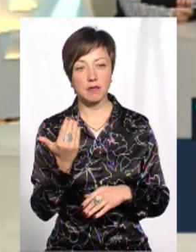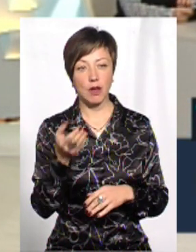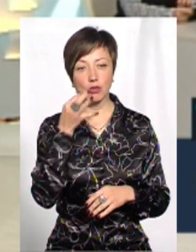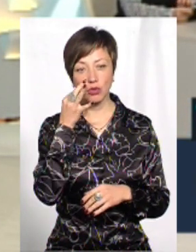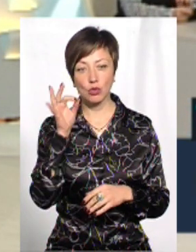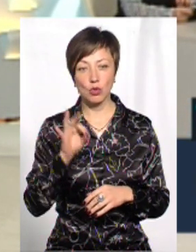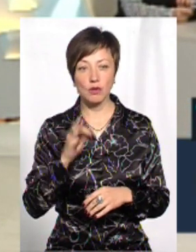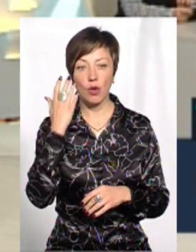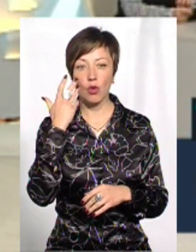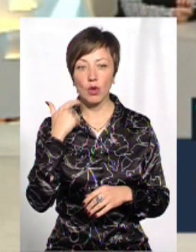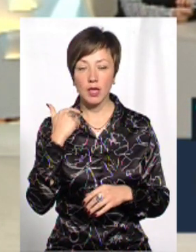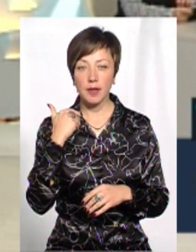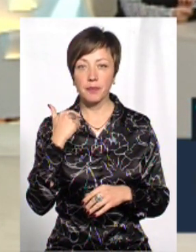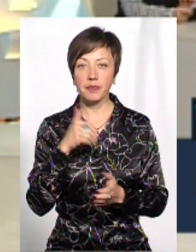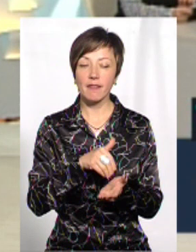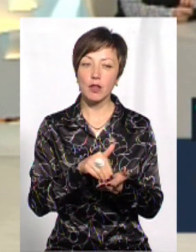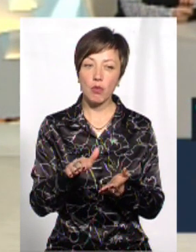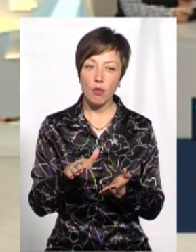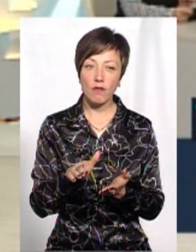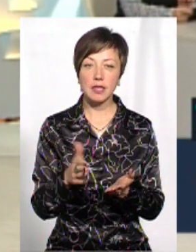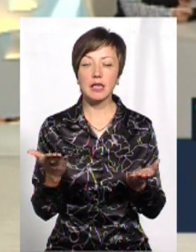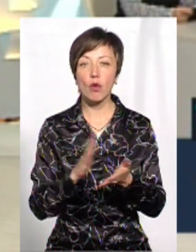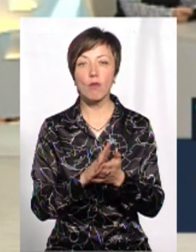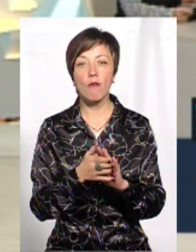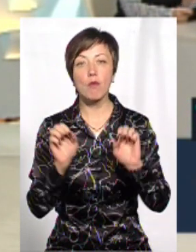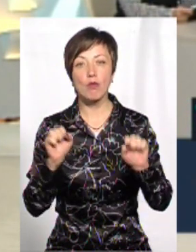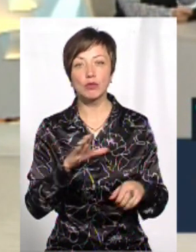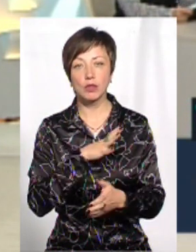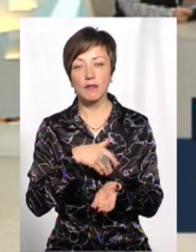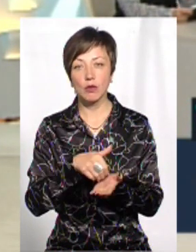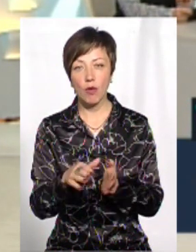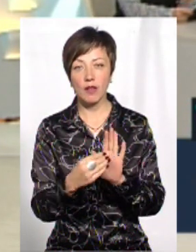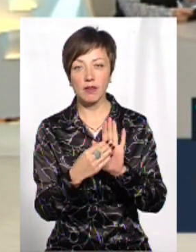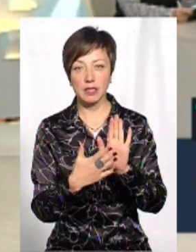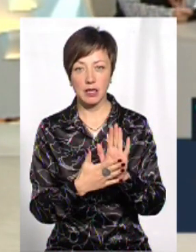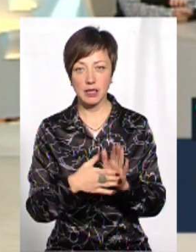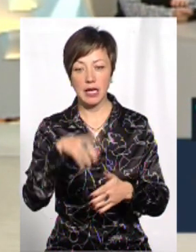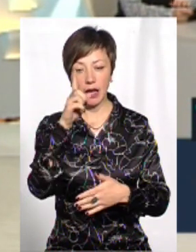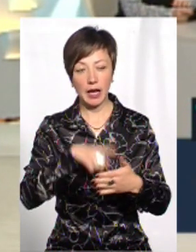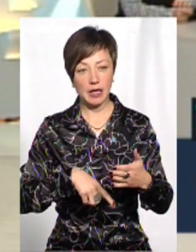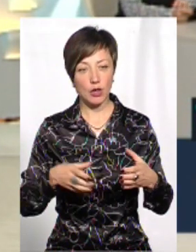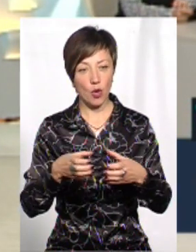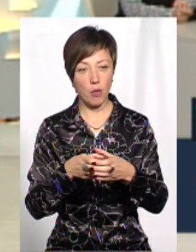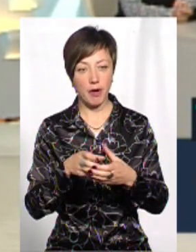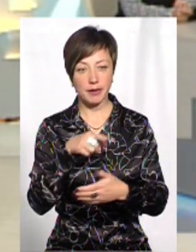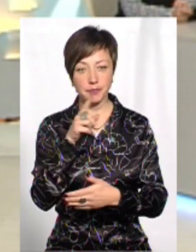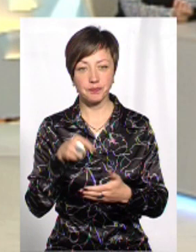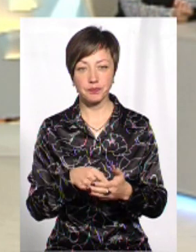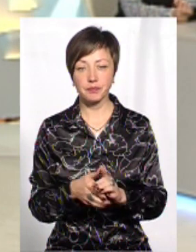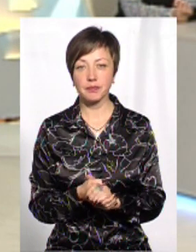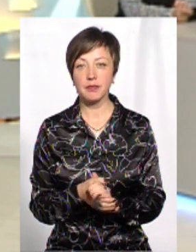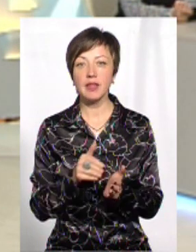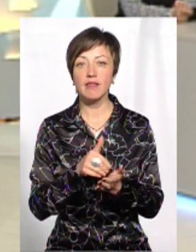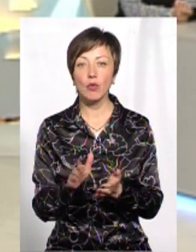вашого досвіду, коли було відмовлено? І за яких умов може бути відмовлено у реєстрації релігійній громаді? Відмовлено